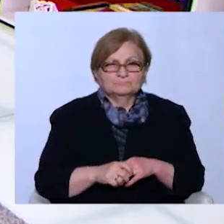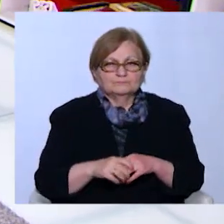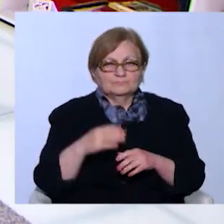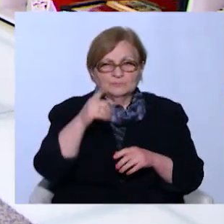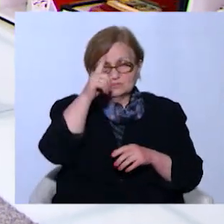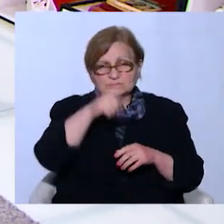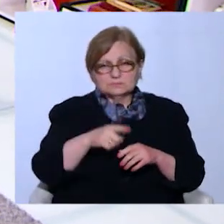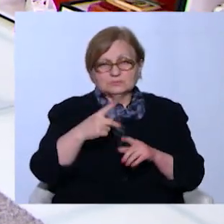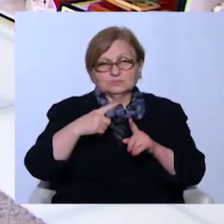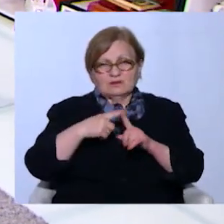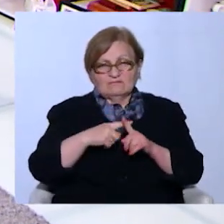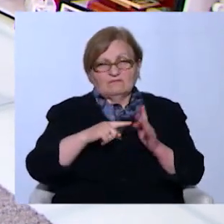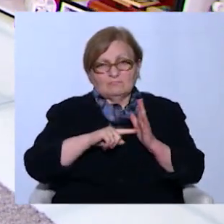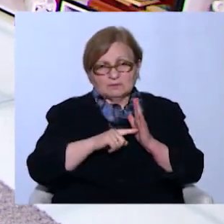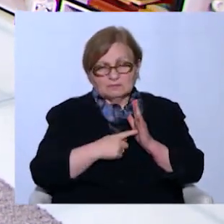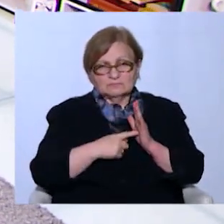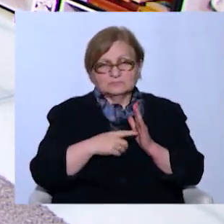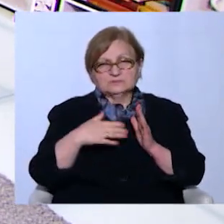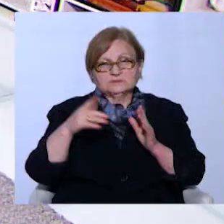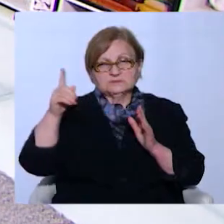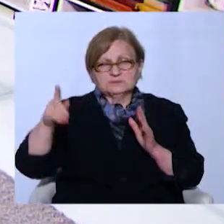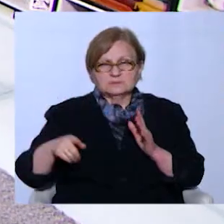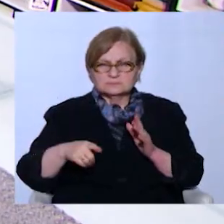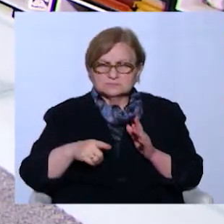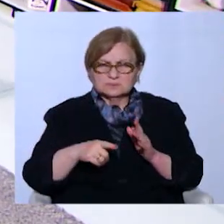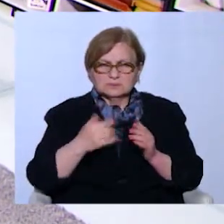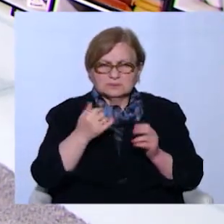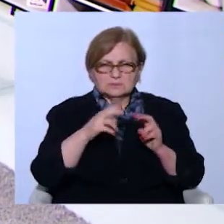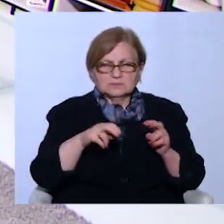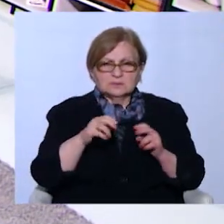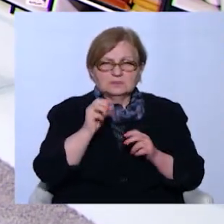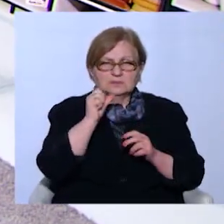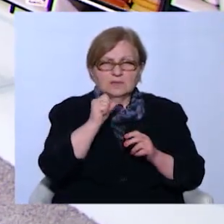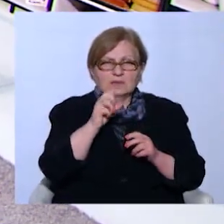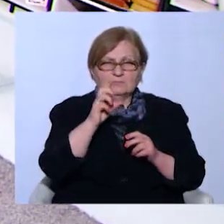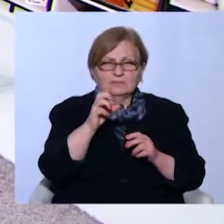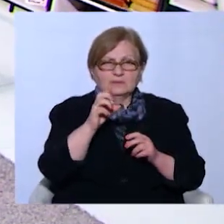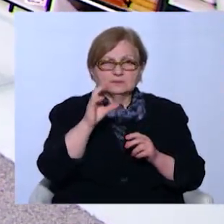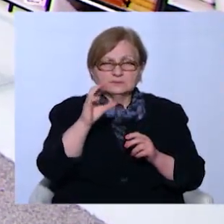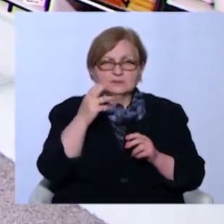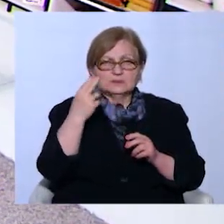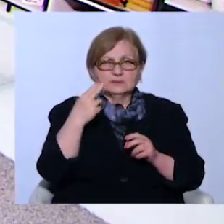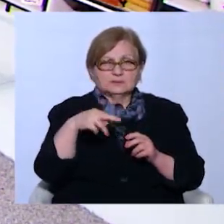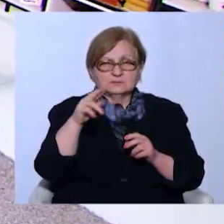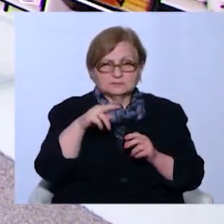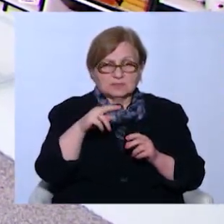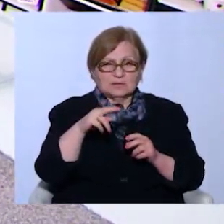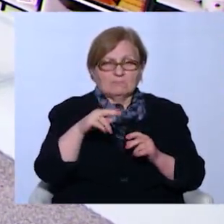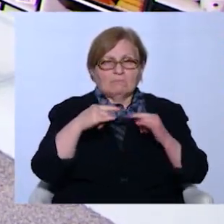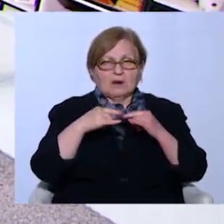სიგრძე გამრავლებულ სიგანეზე. მოდით ახლა განვიხილოთ ABCD მართკუთხედი და რომელიც